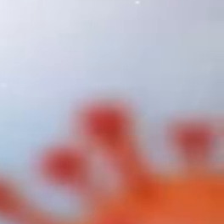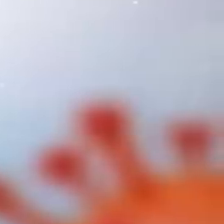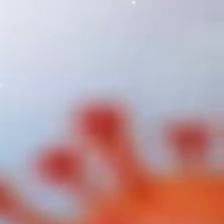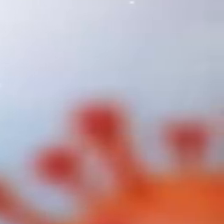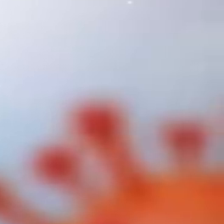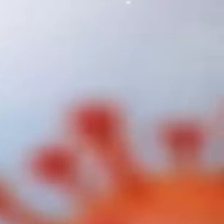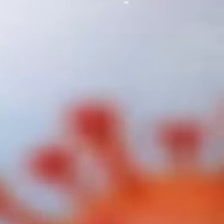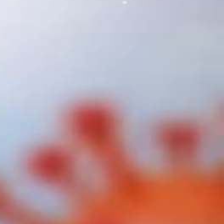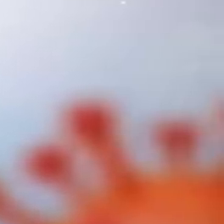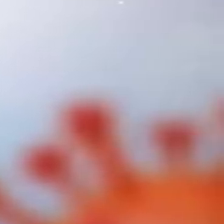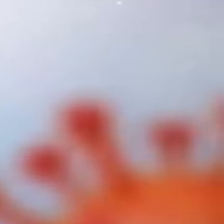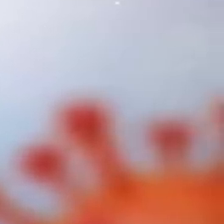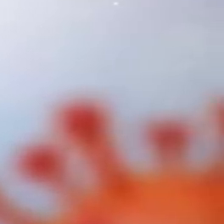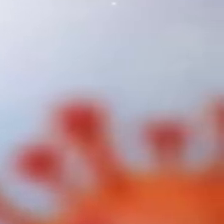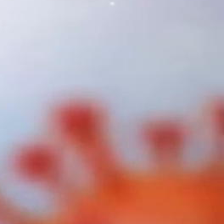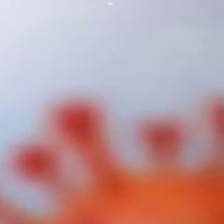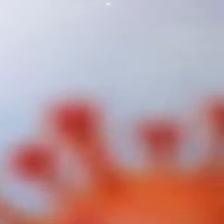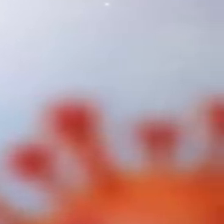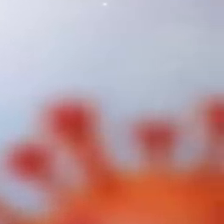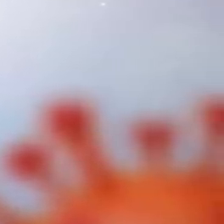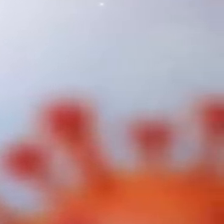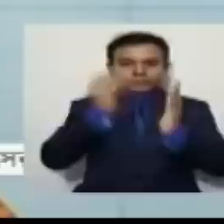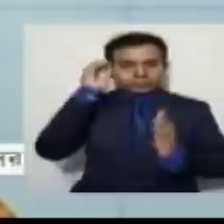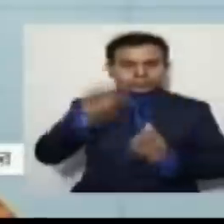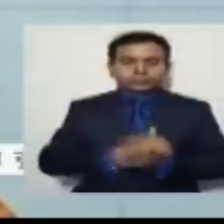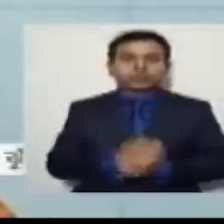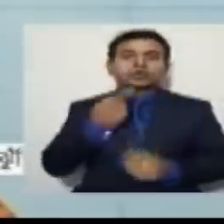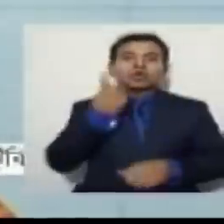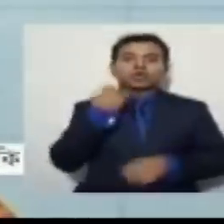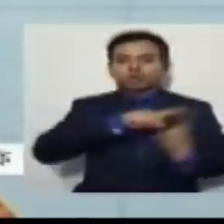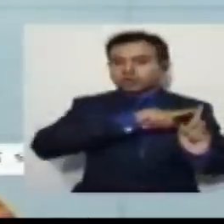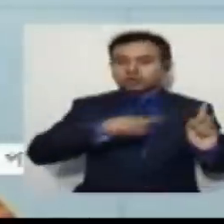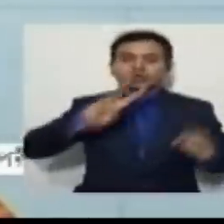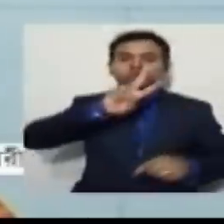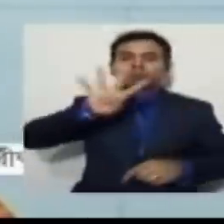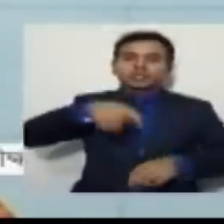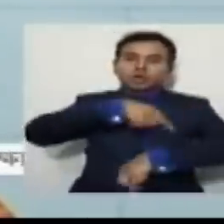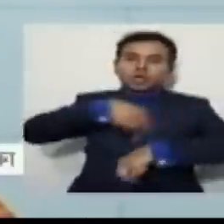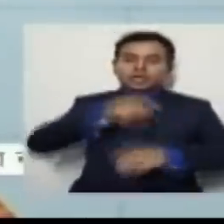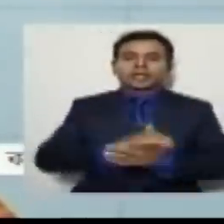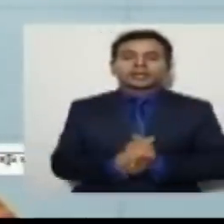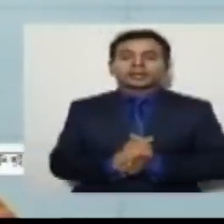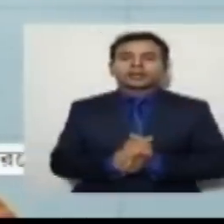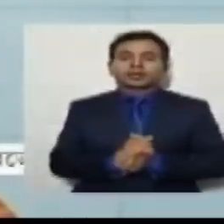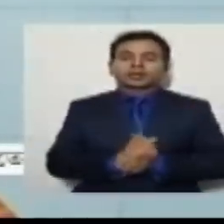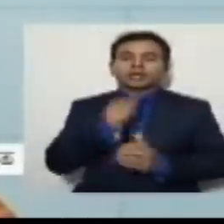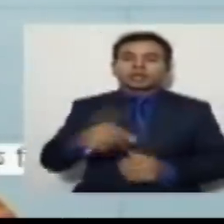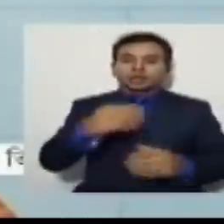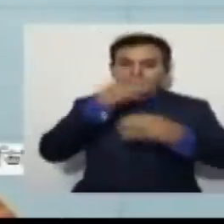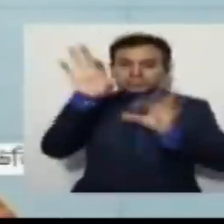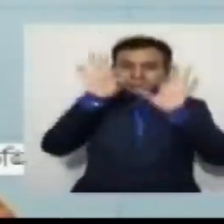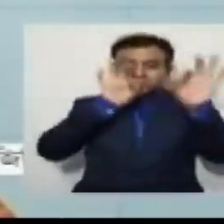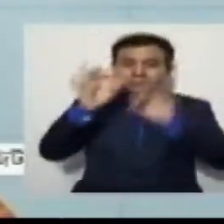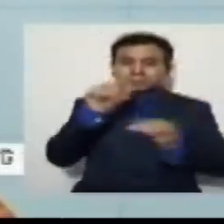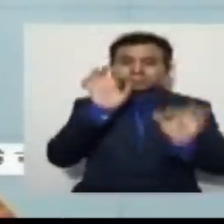4 জন। এ পর্যন্ত মোট সুস্থ হল 112 জন। পরীক্ষা হয়েছে 3,686